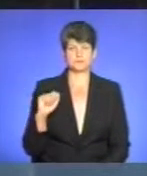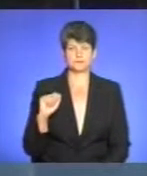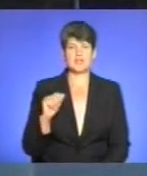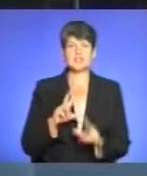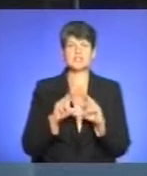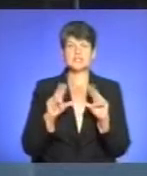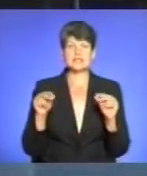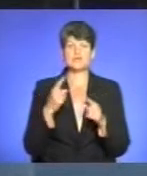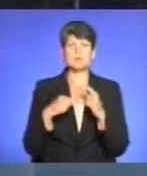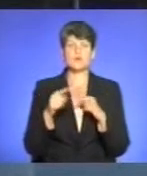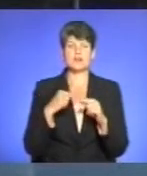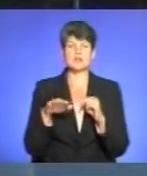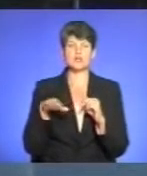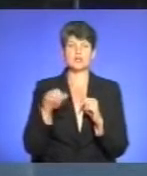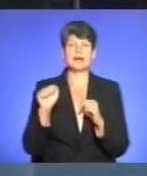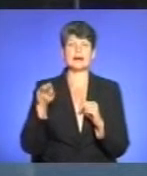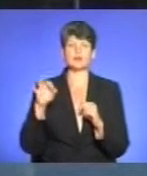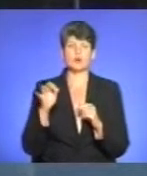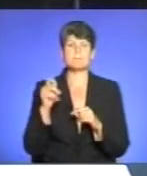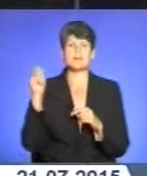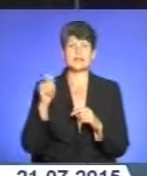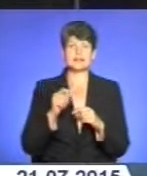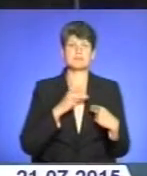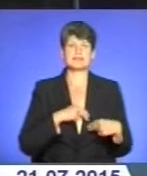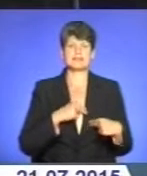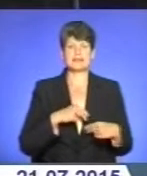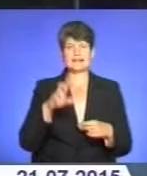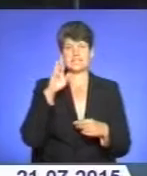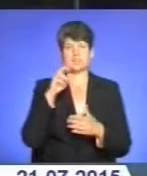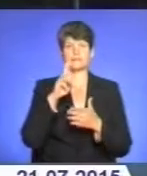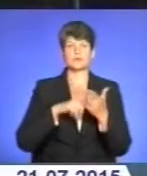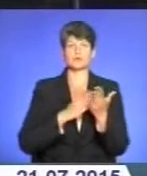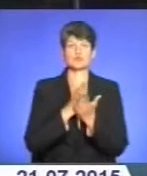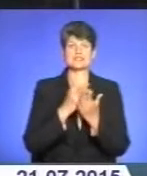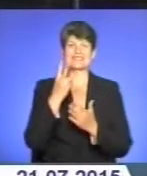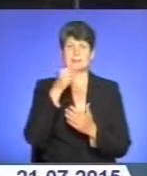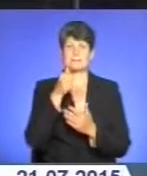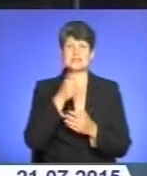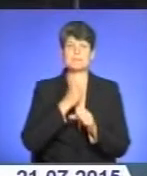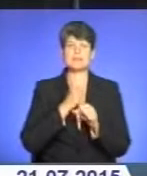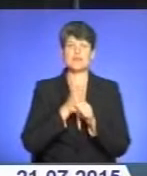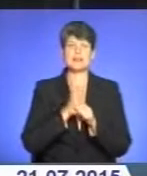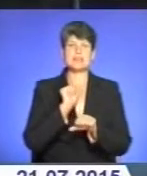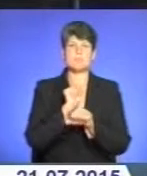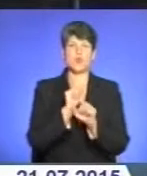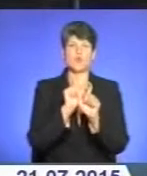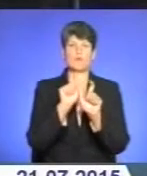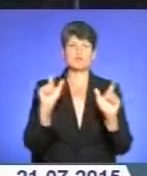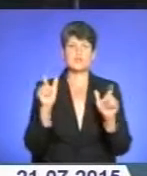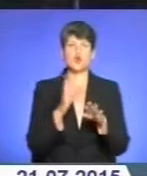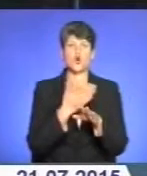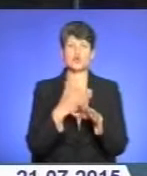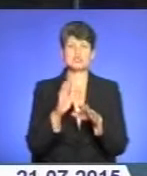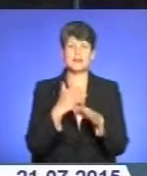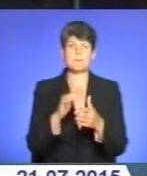Щасливе повернення. Із зони АТО приїхали працівники Державної фіскальної служби. 3 місяці вони працювали на блокпостах, що розділяють